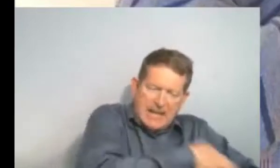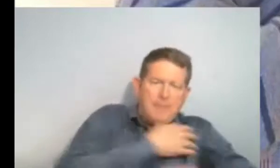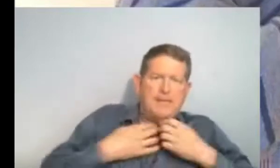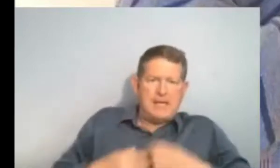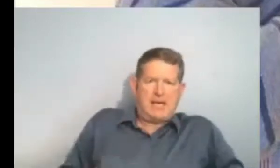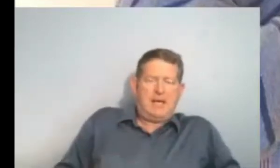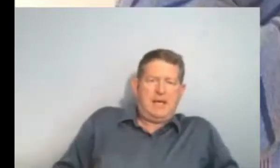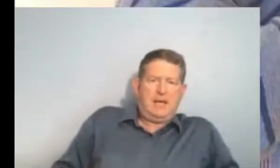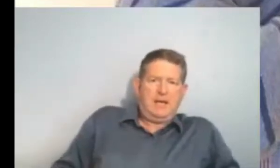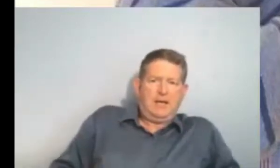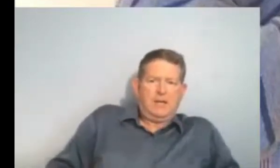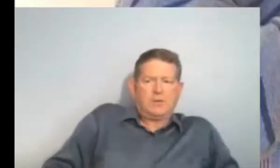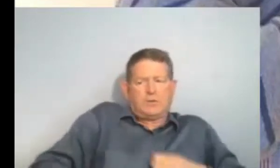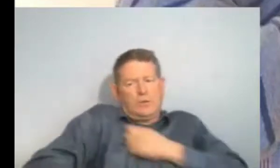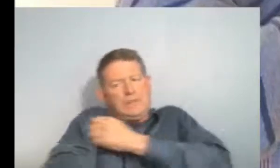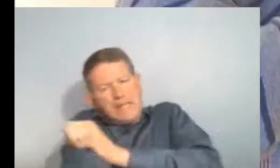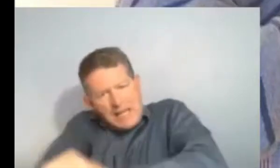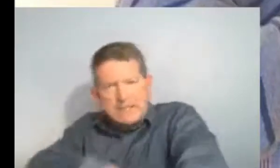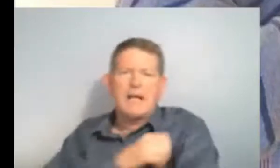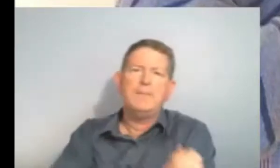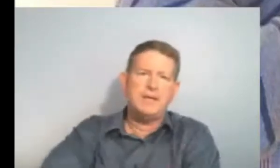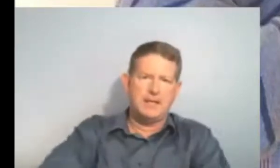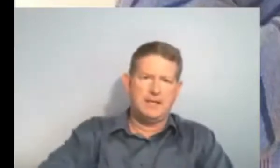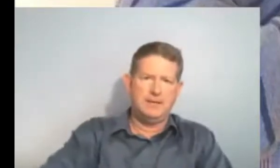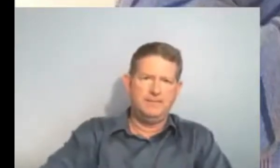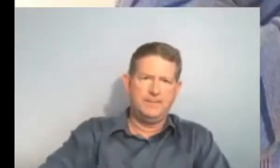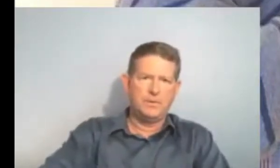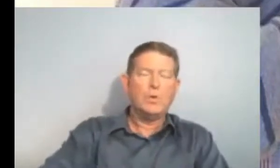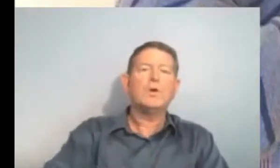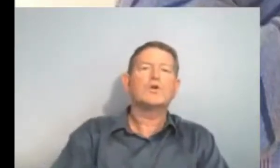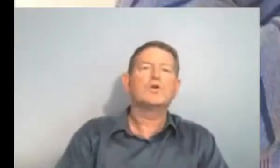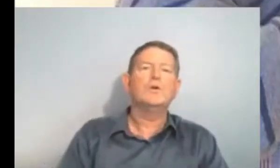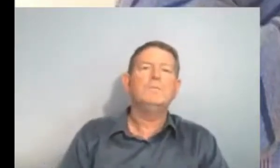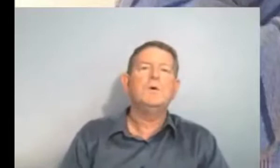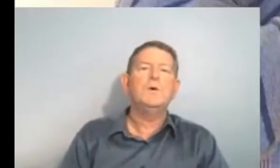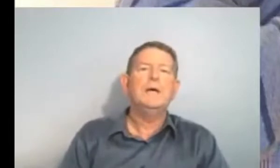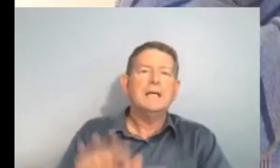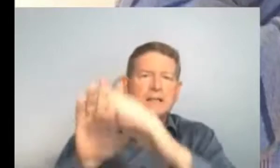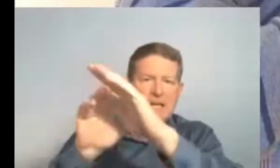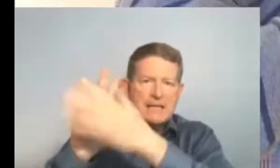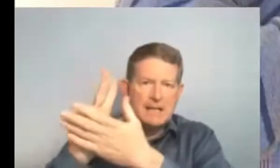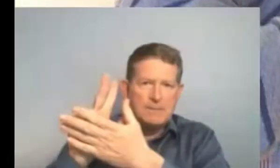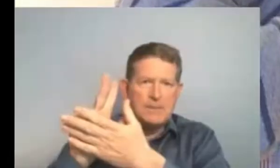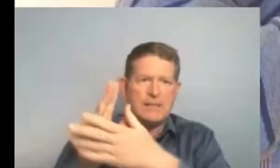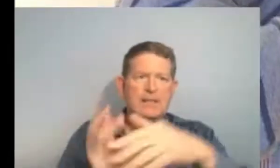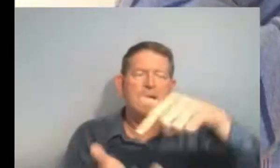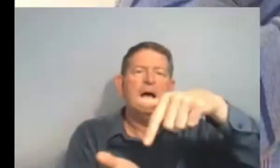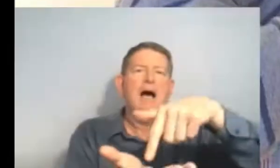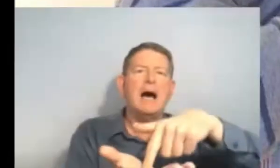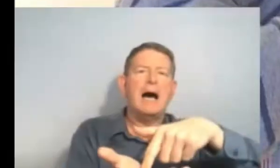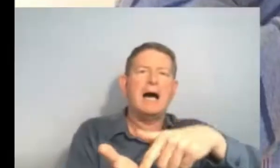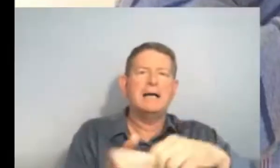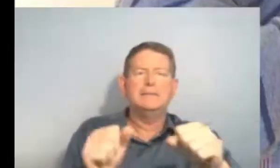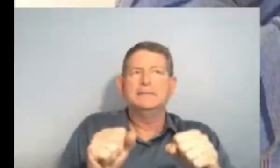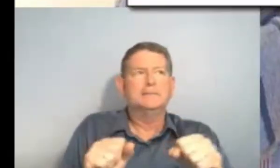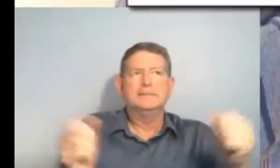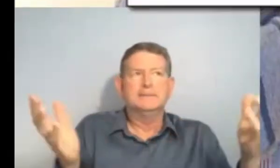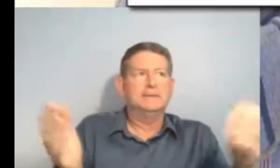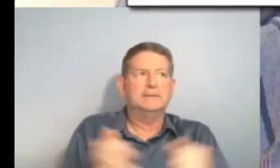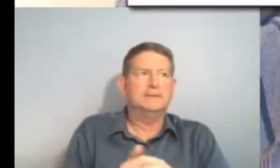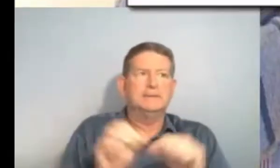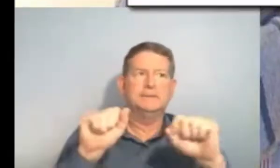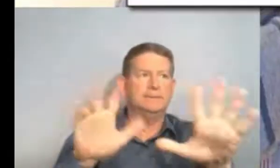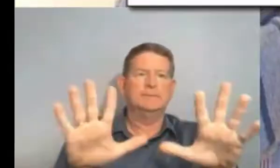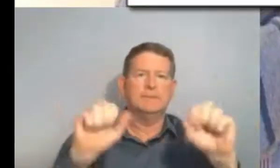c'est s'habiller, se déshabiller. Donc, je me déshabille à